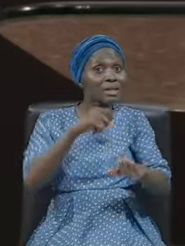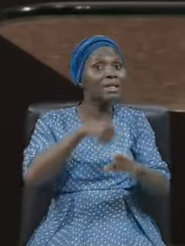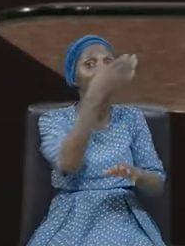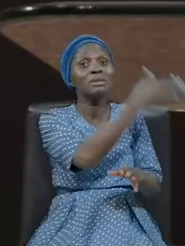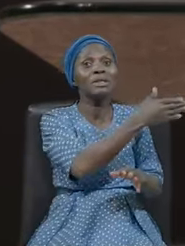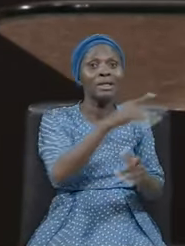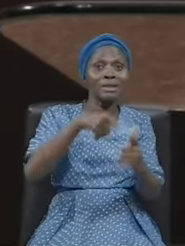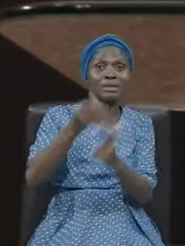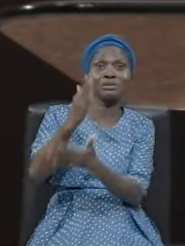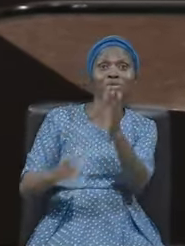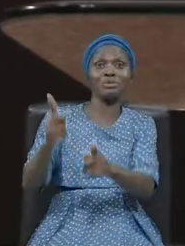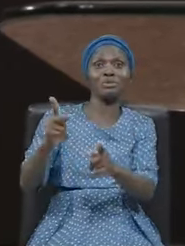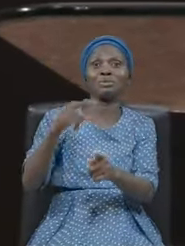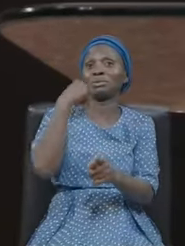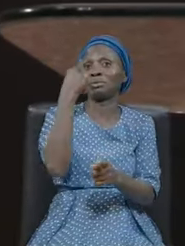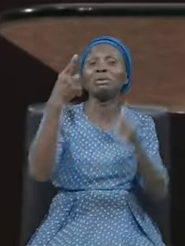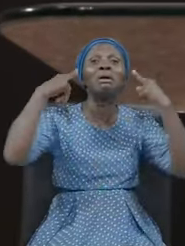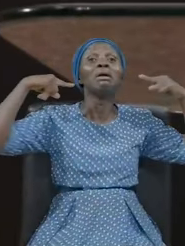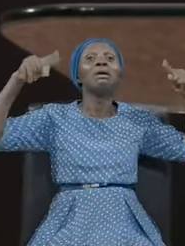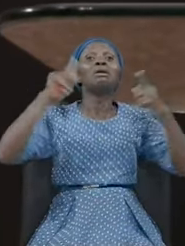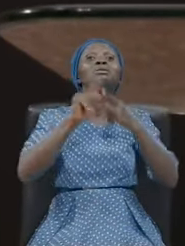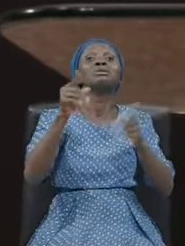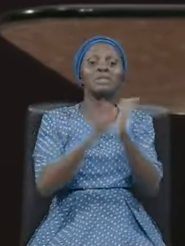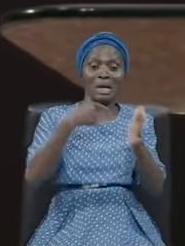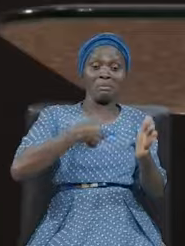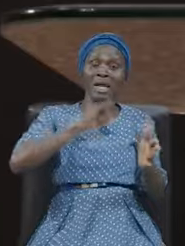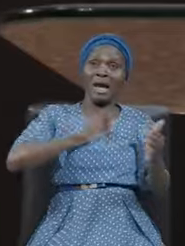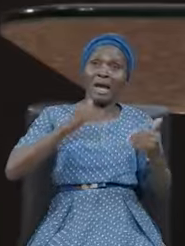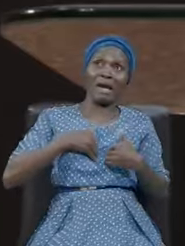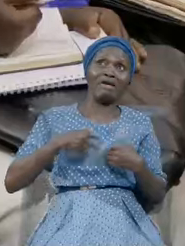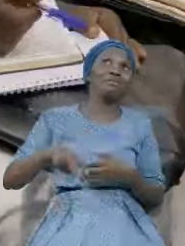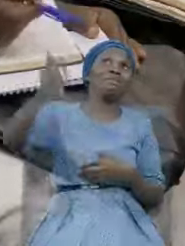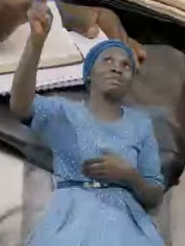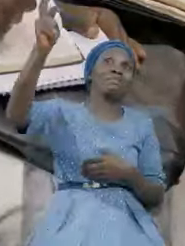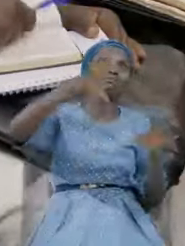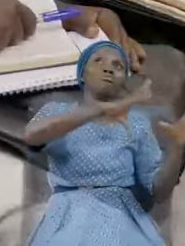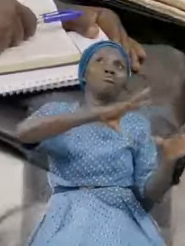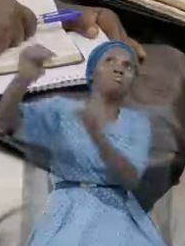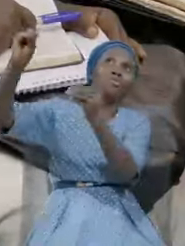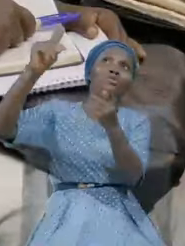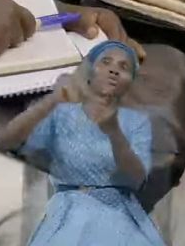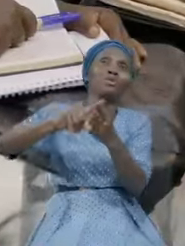dit que votre pasteur a fuiti qu'il est parti à l'étranger